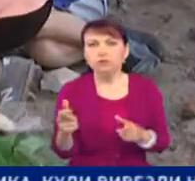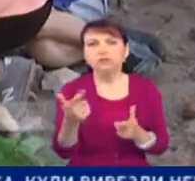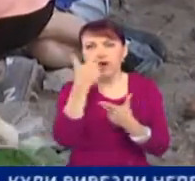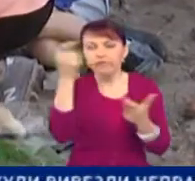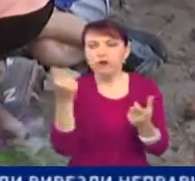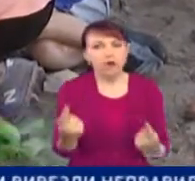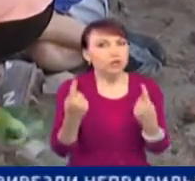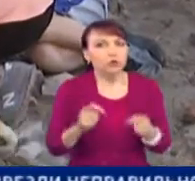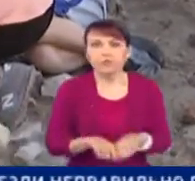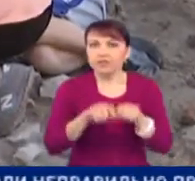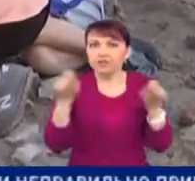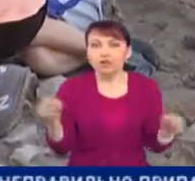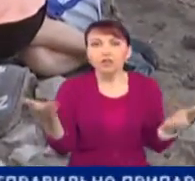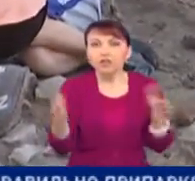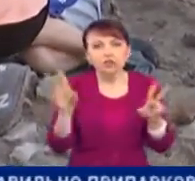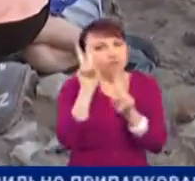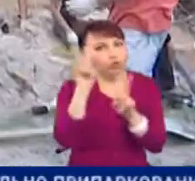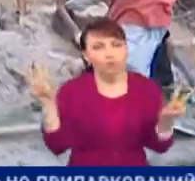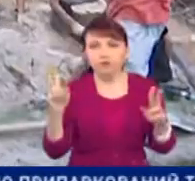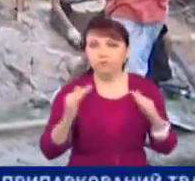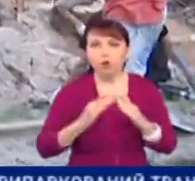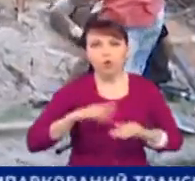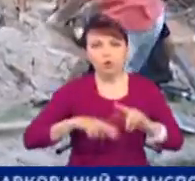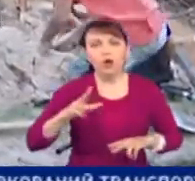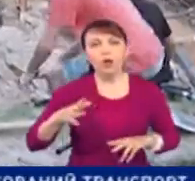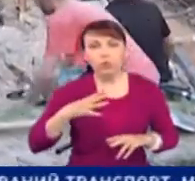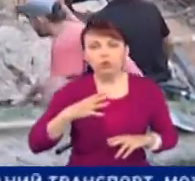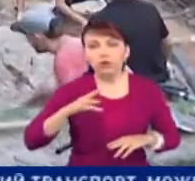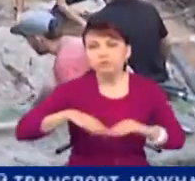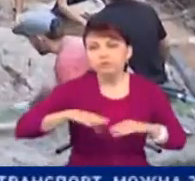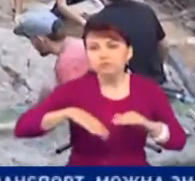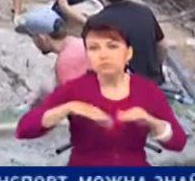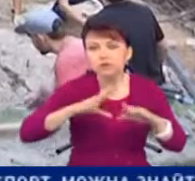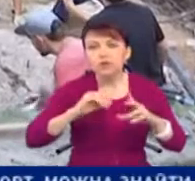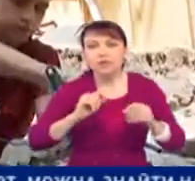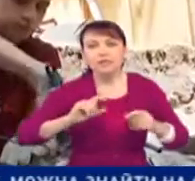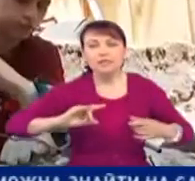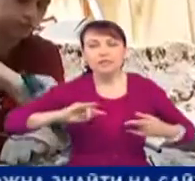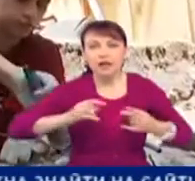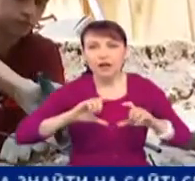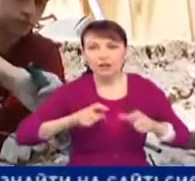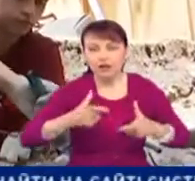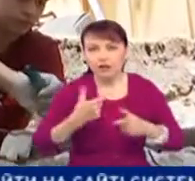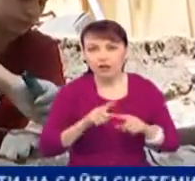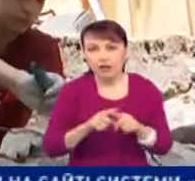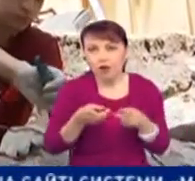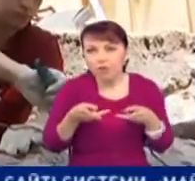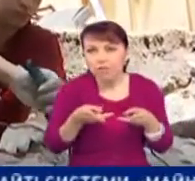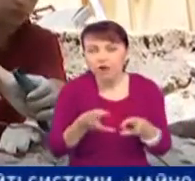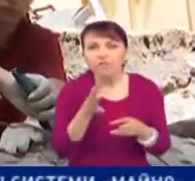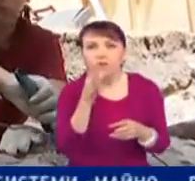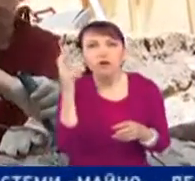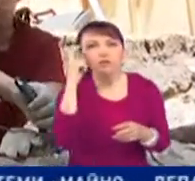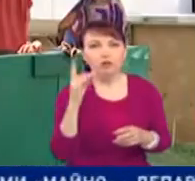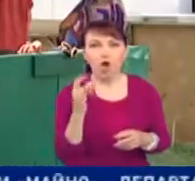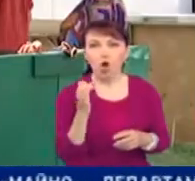– залишки невідомої досі споруди. Зведена вона була з плінфи – опаленої цегли, яка використовувалася при будівництві за часів Київської